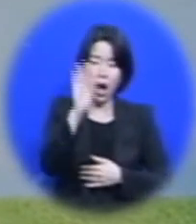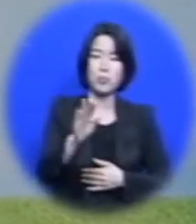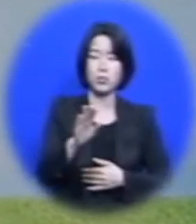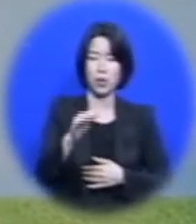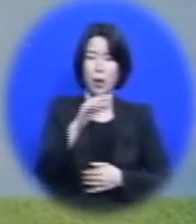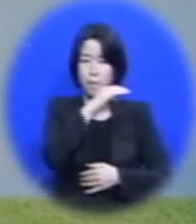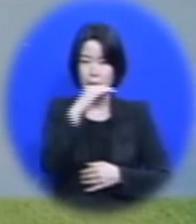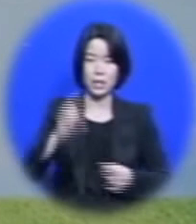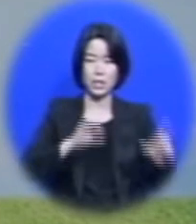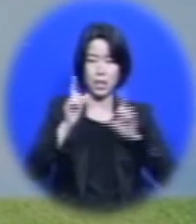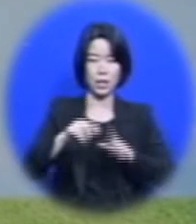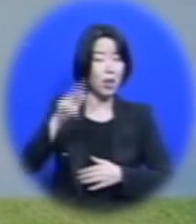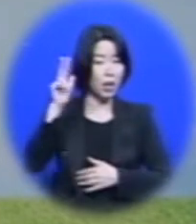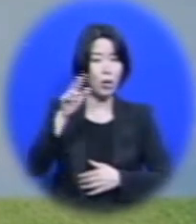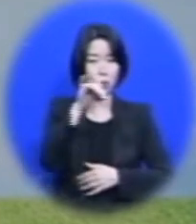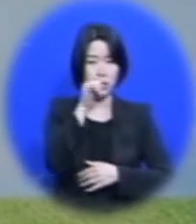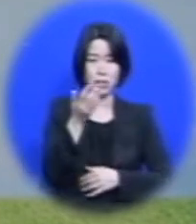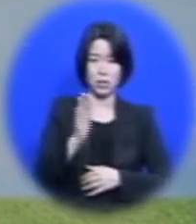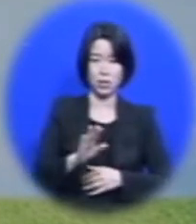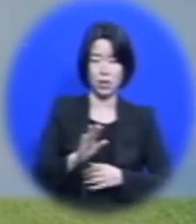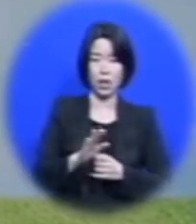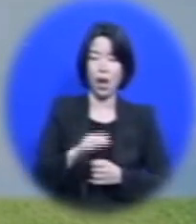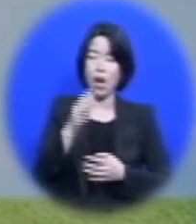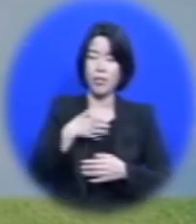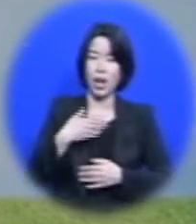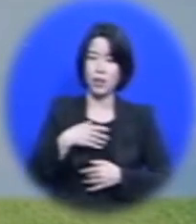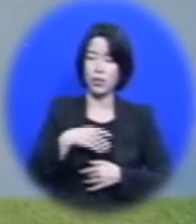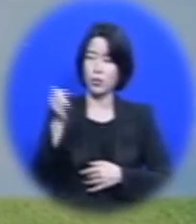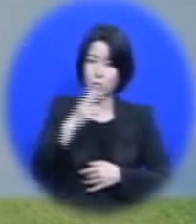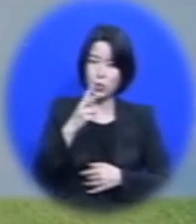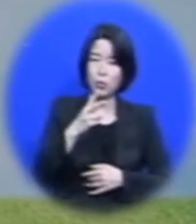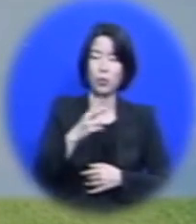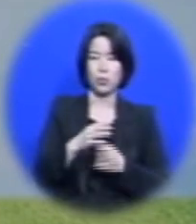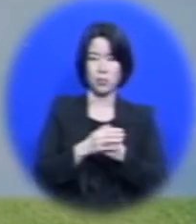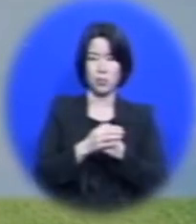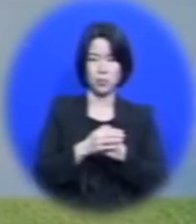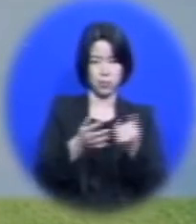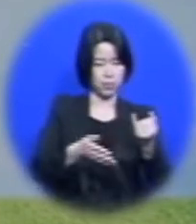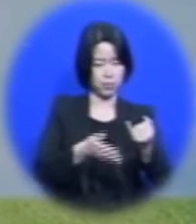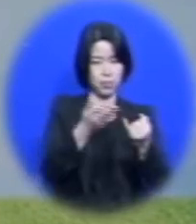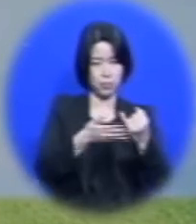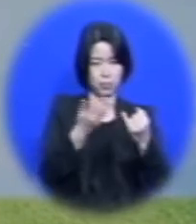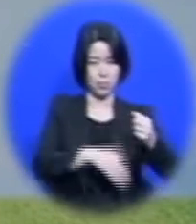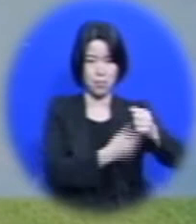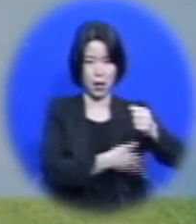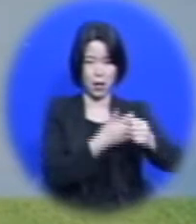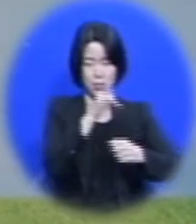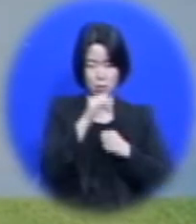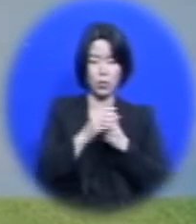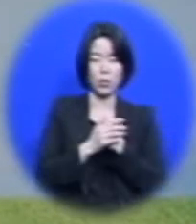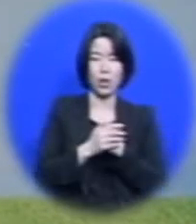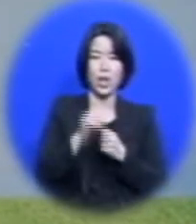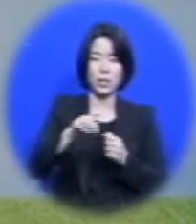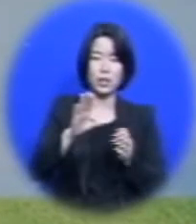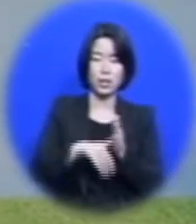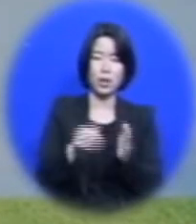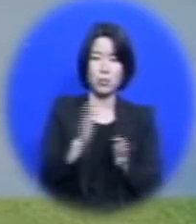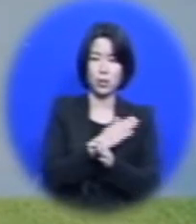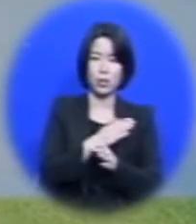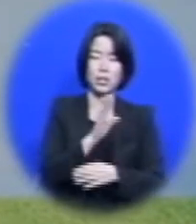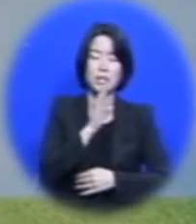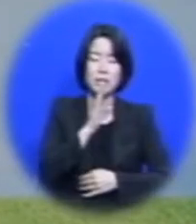했다. 그러나 나는 얼마 뒤에 또 불륜을 저질렀다. 그때부터 본격적인 악순환이